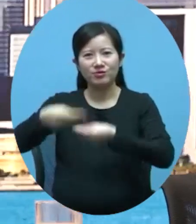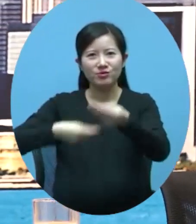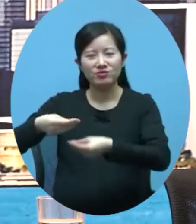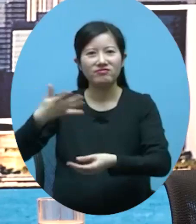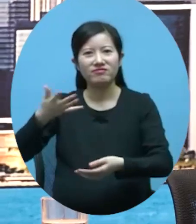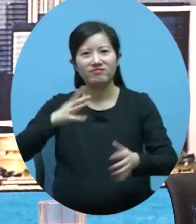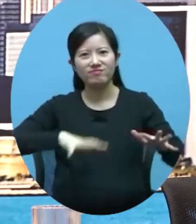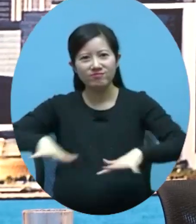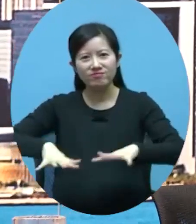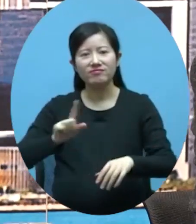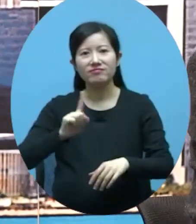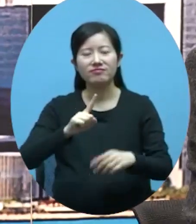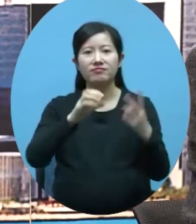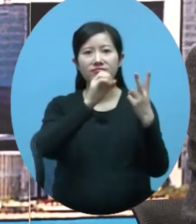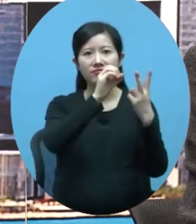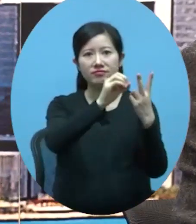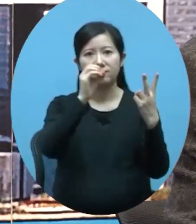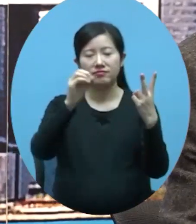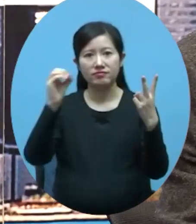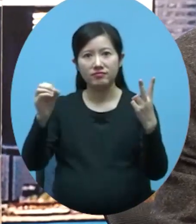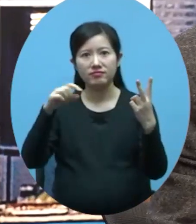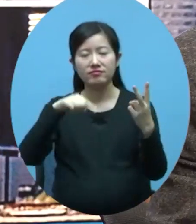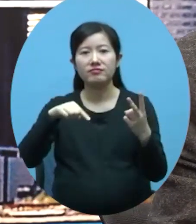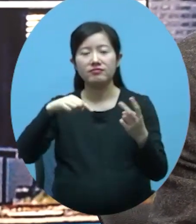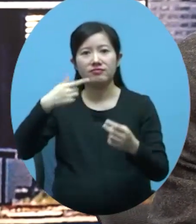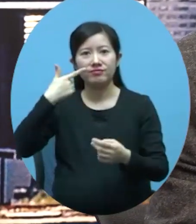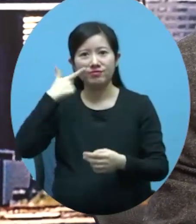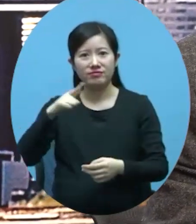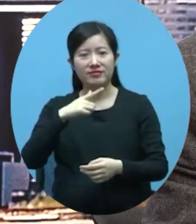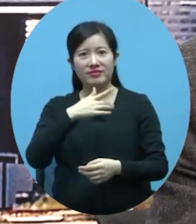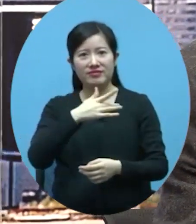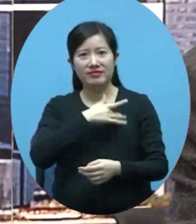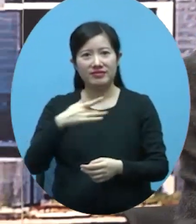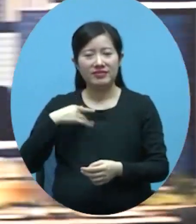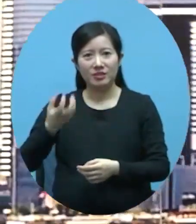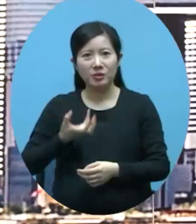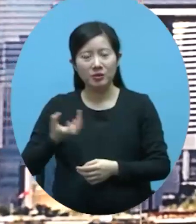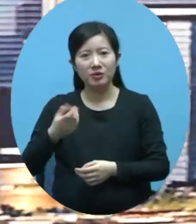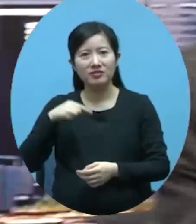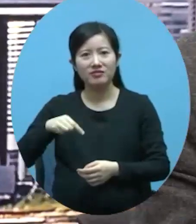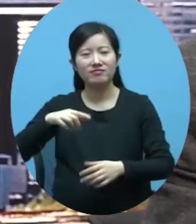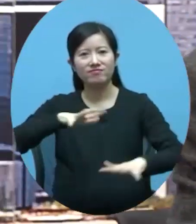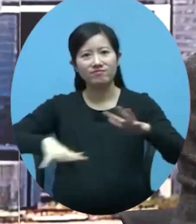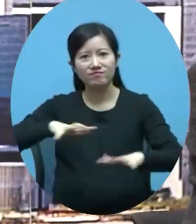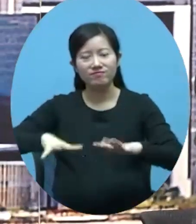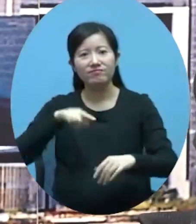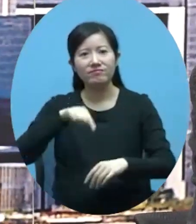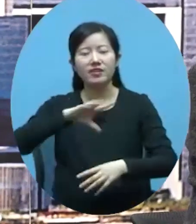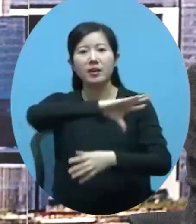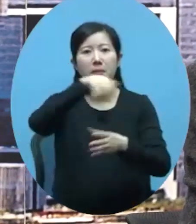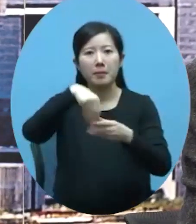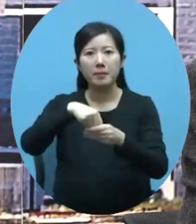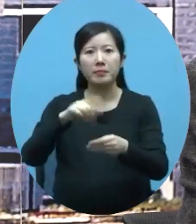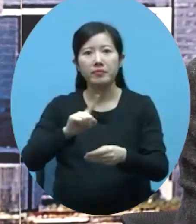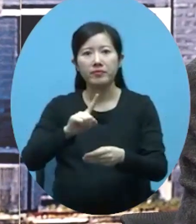计划2020年对于新型冠状病毒疫情的应变措施其实包括